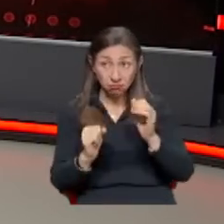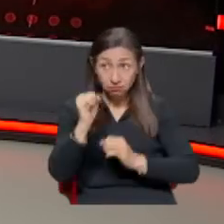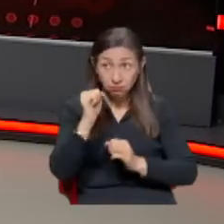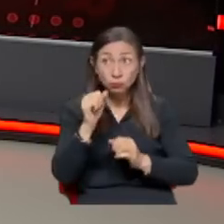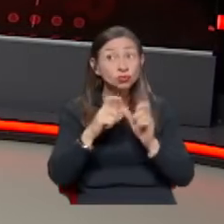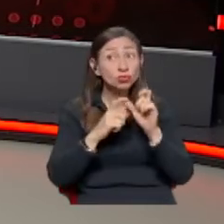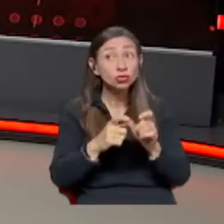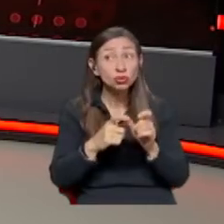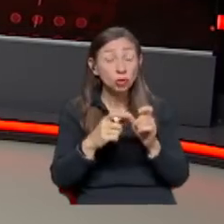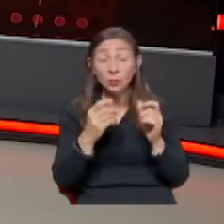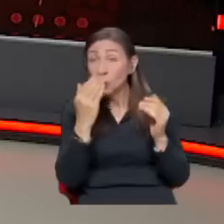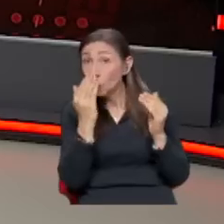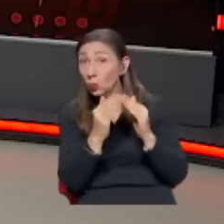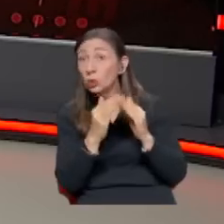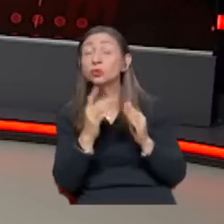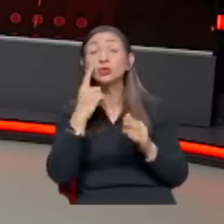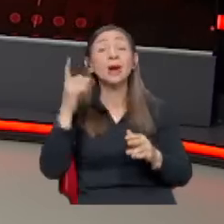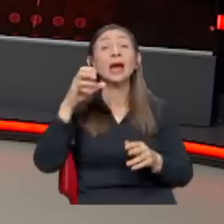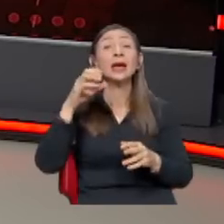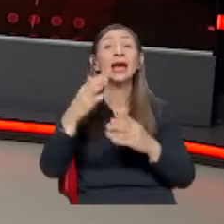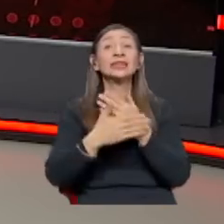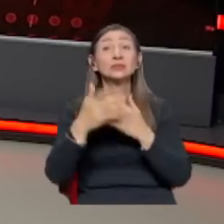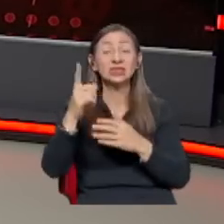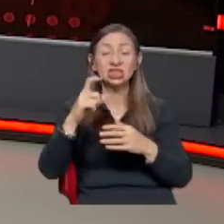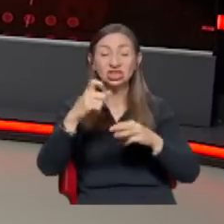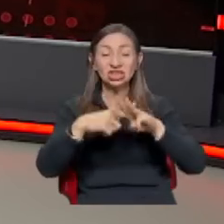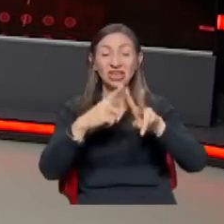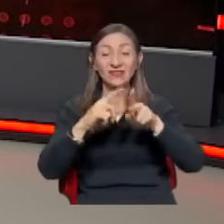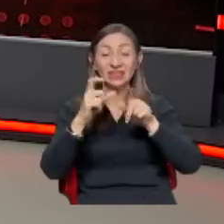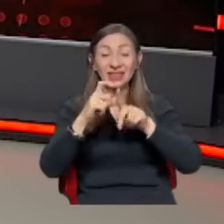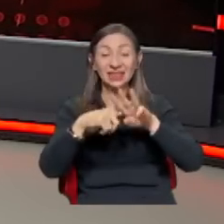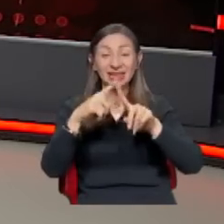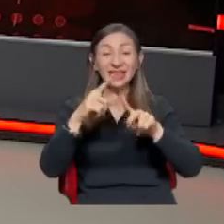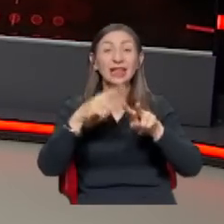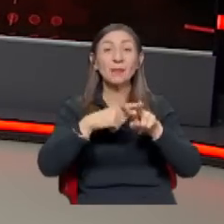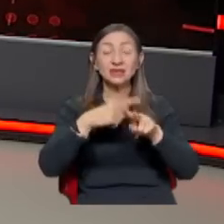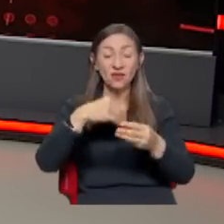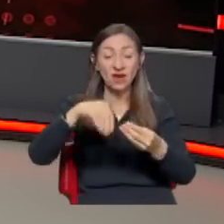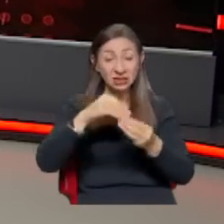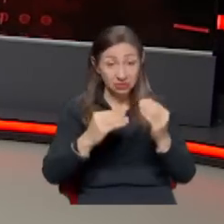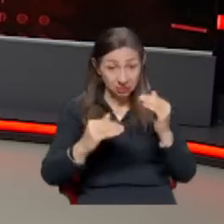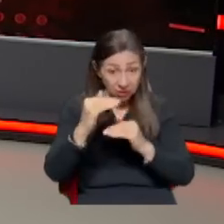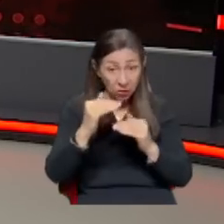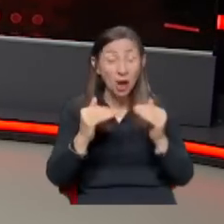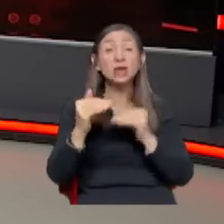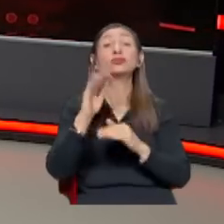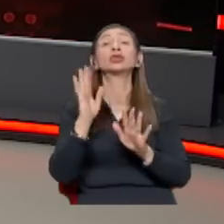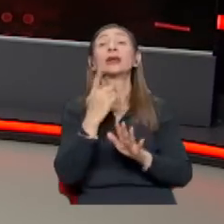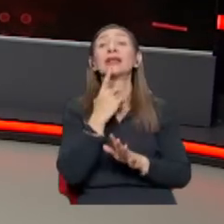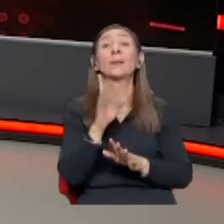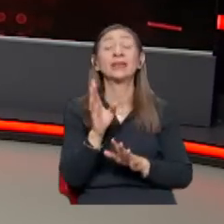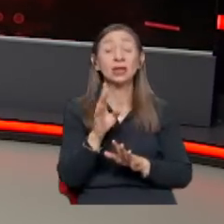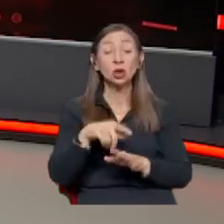mı sorusunu pekiştirdi. Cumhurbaşkanı Yardımcısı Cevdet Yılmaz da faiz artacak mı artmayacak mı